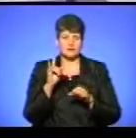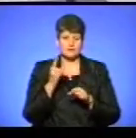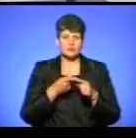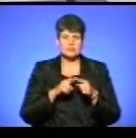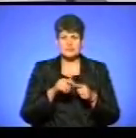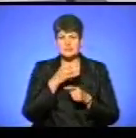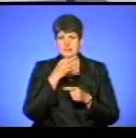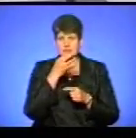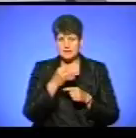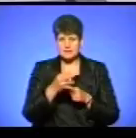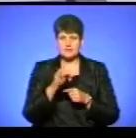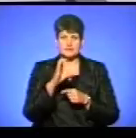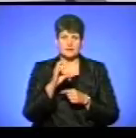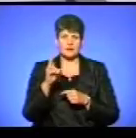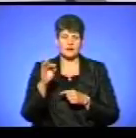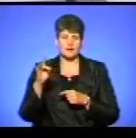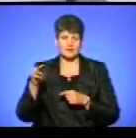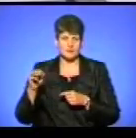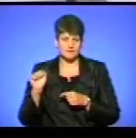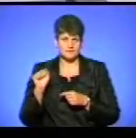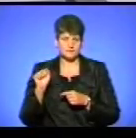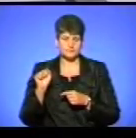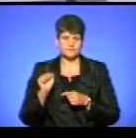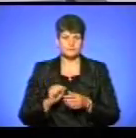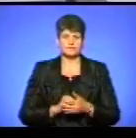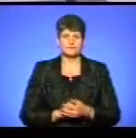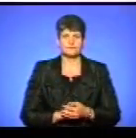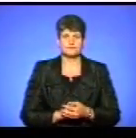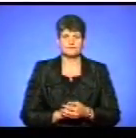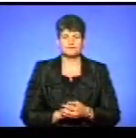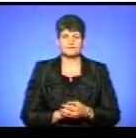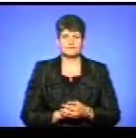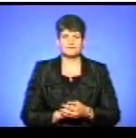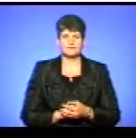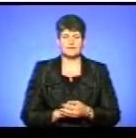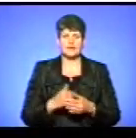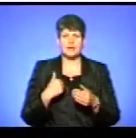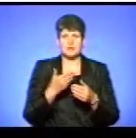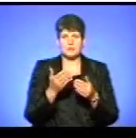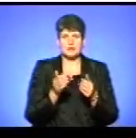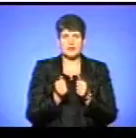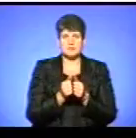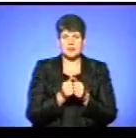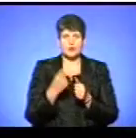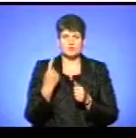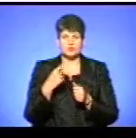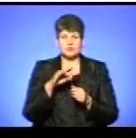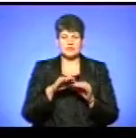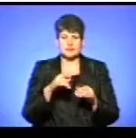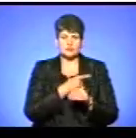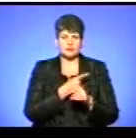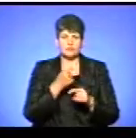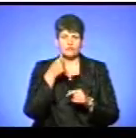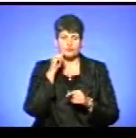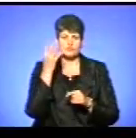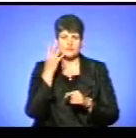речник поліції області Сергій Крета. Більше у сюжеті Любові Гадомської. Ми біля обласної дитячої лікарні. Вчора о 4-й